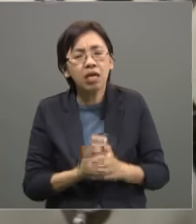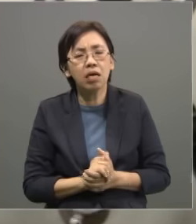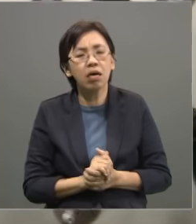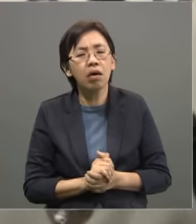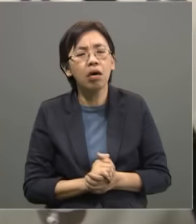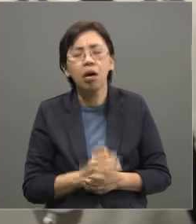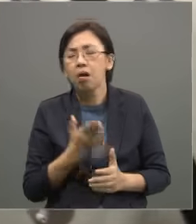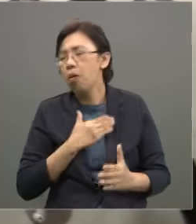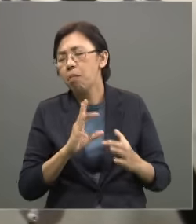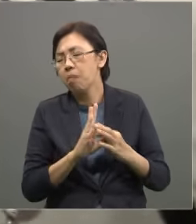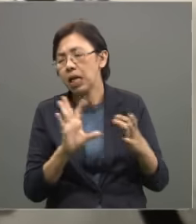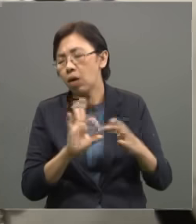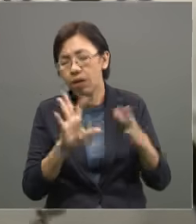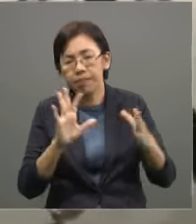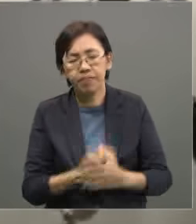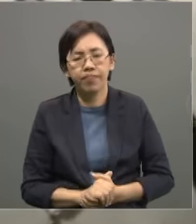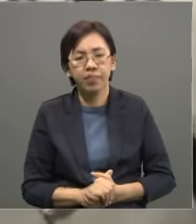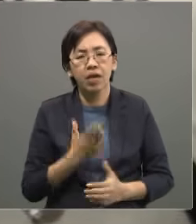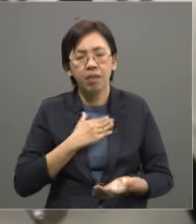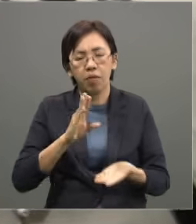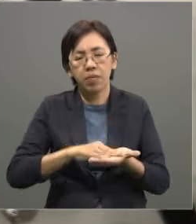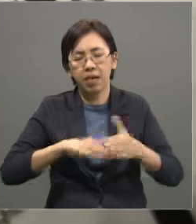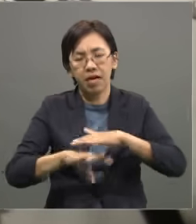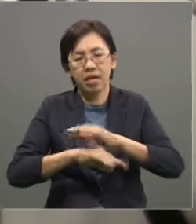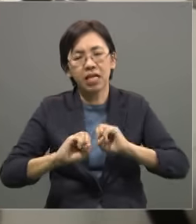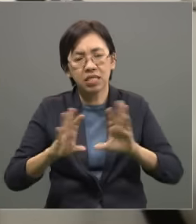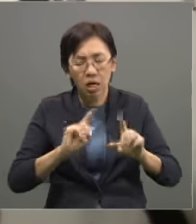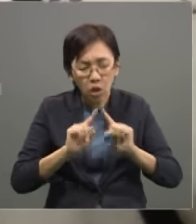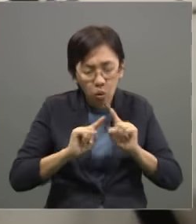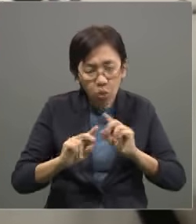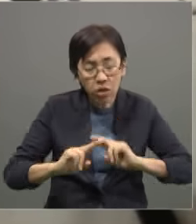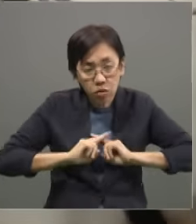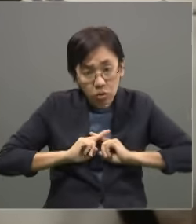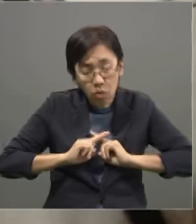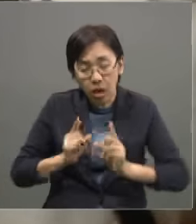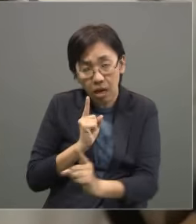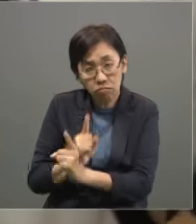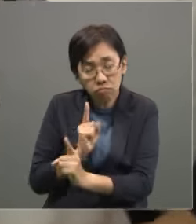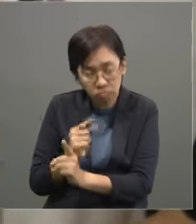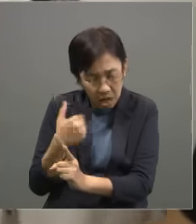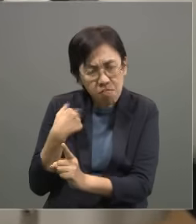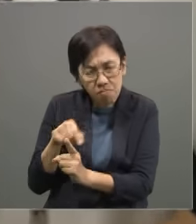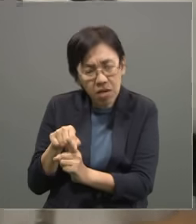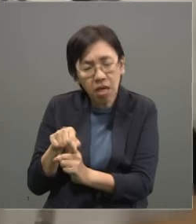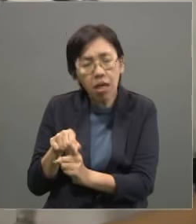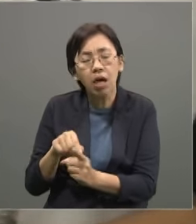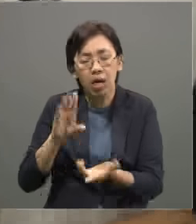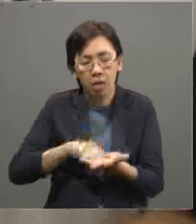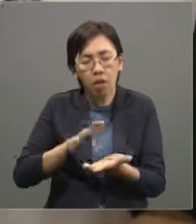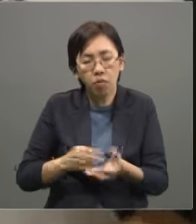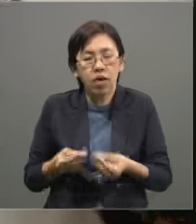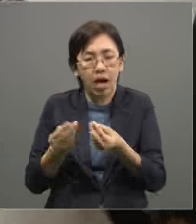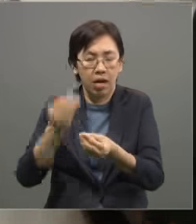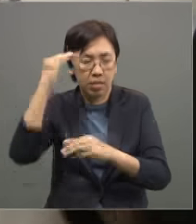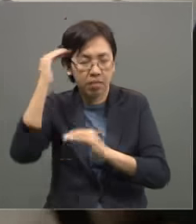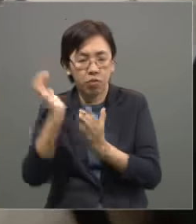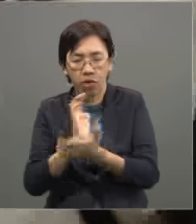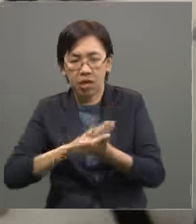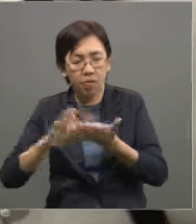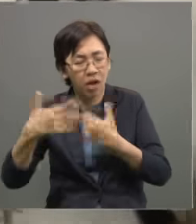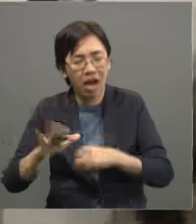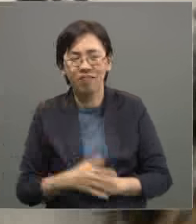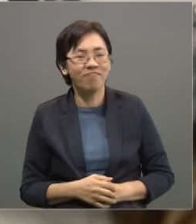ไม่เกี่ยวครับไม่เกี่ยวครับผมมีหลักฐานที่ผมคุยส่วนตัวกับคุณเอกให้ตำรวจไปแล้ว เป็นการพูดคุยส่วนต ั ว ใช่